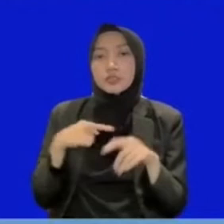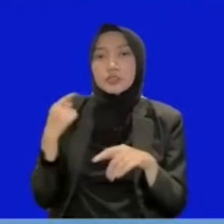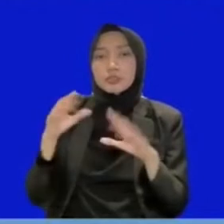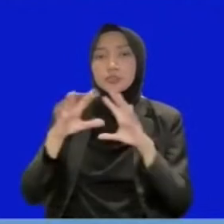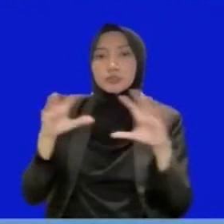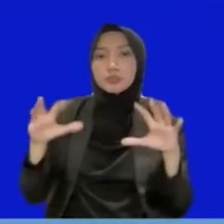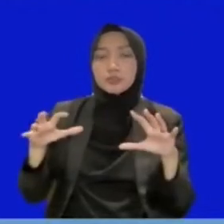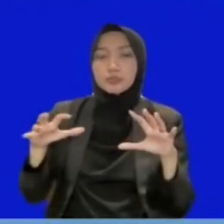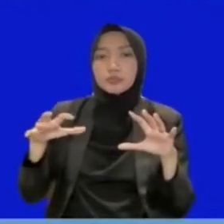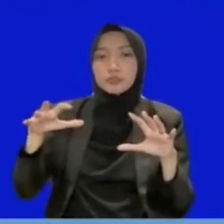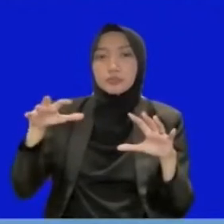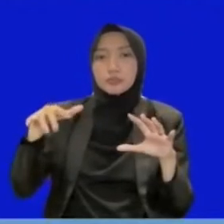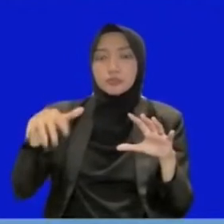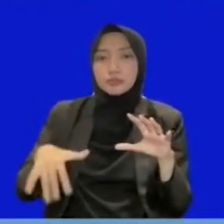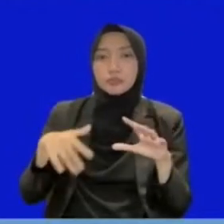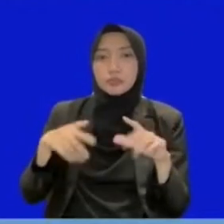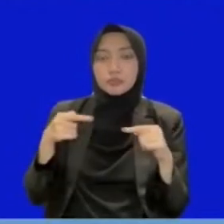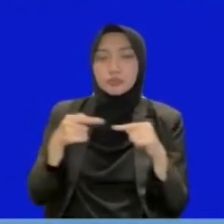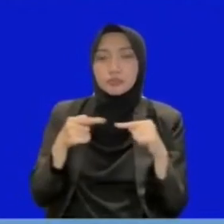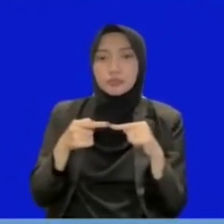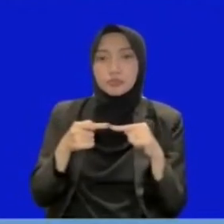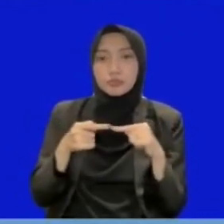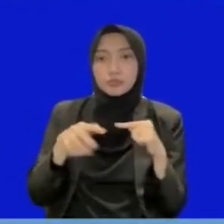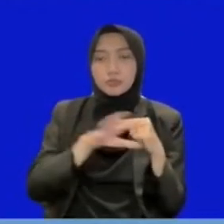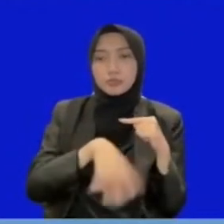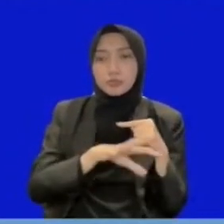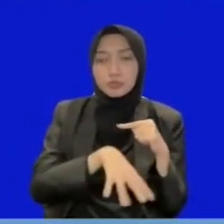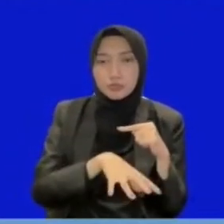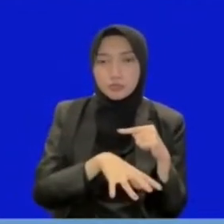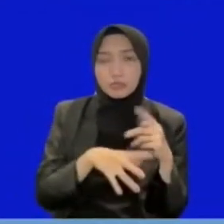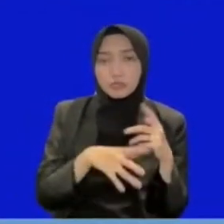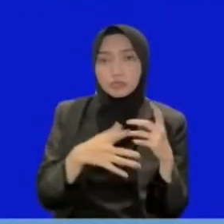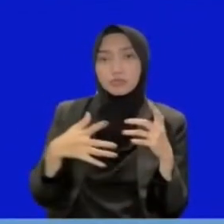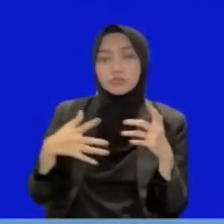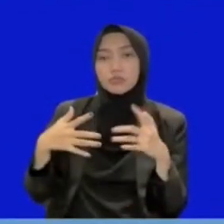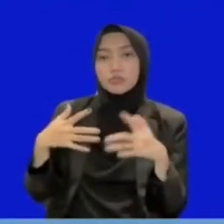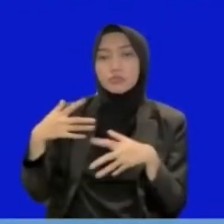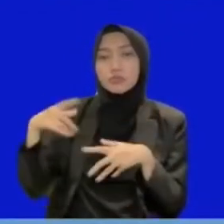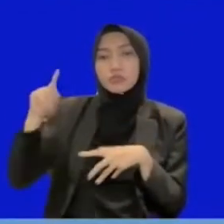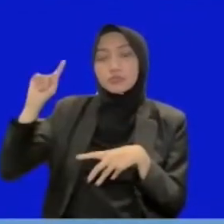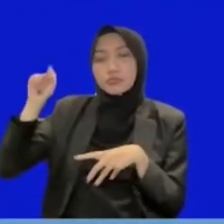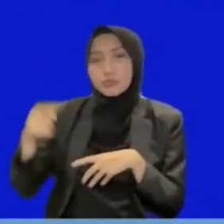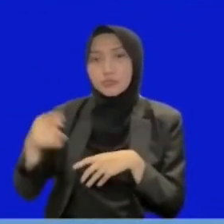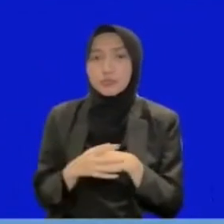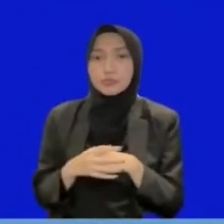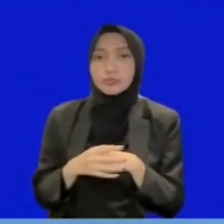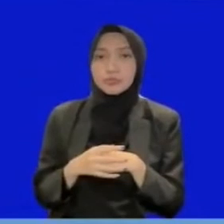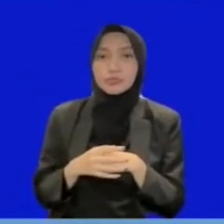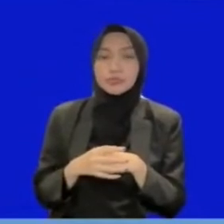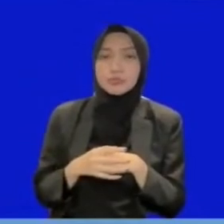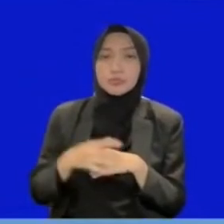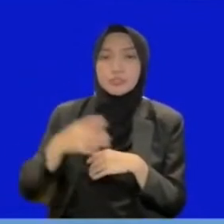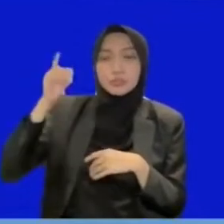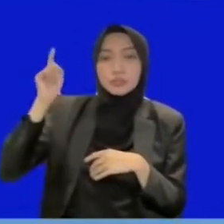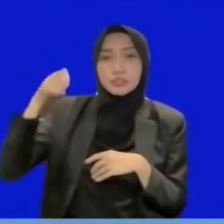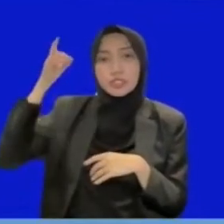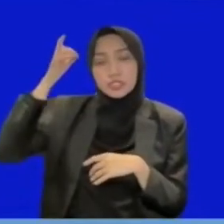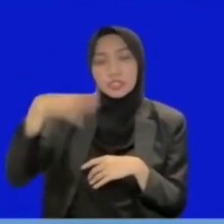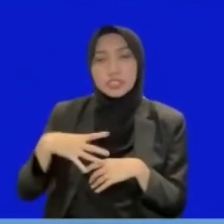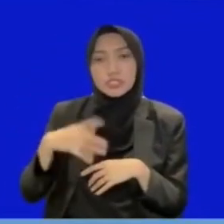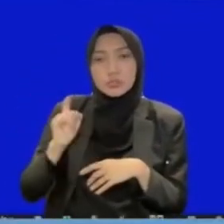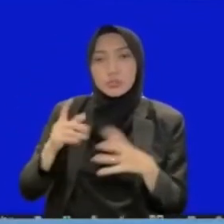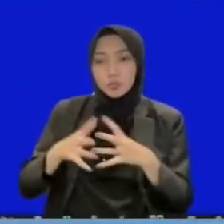di situs itu gitu. Kita berhubungan dengan local community, dengan local government itu ya pemerintah desa. Jadi kan tadi